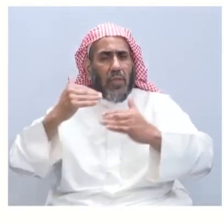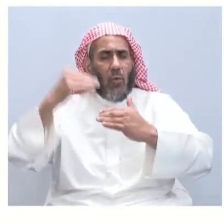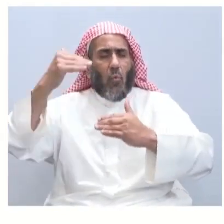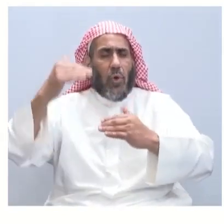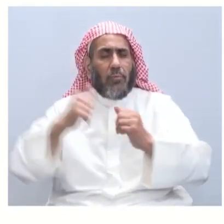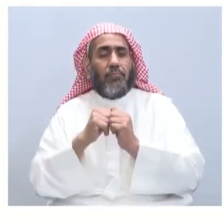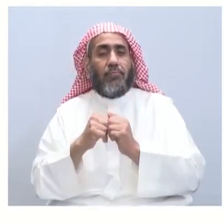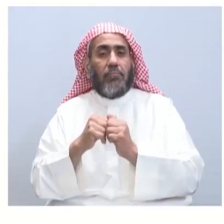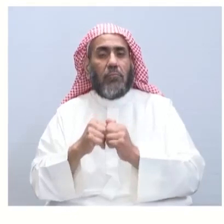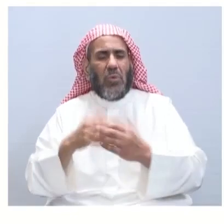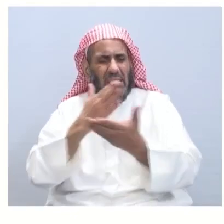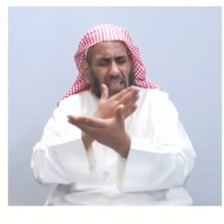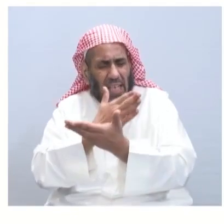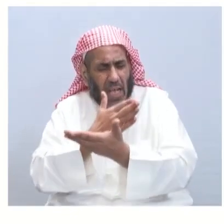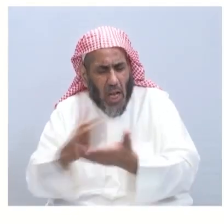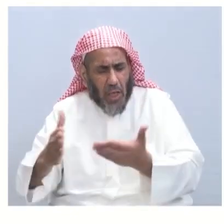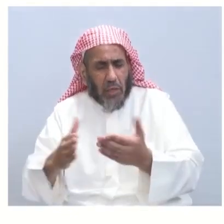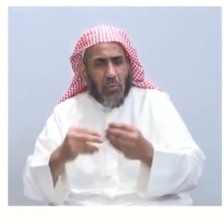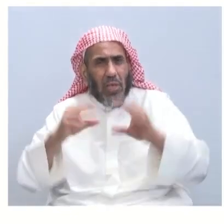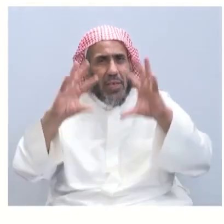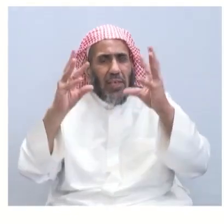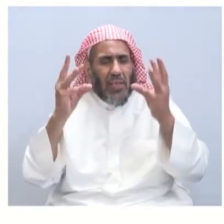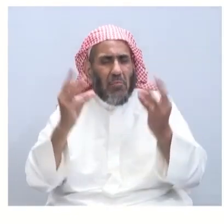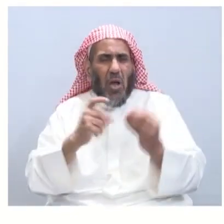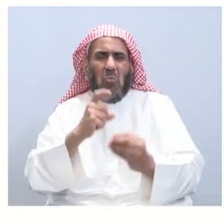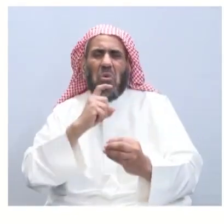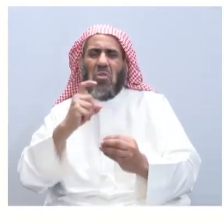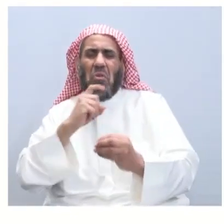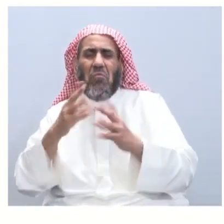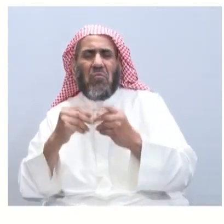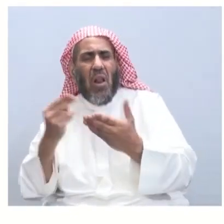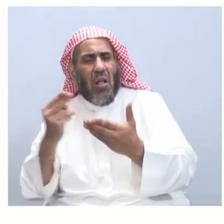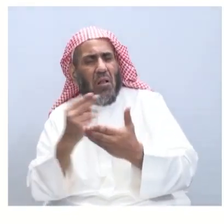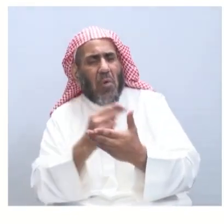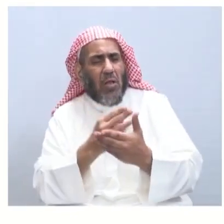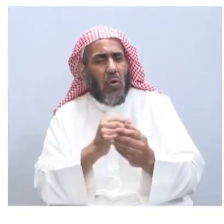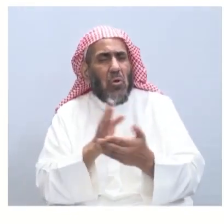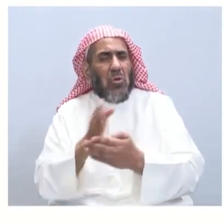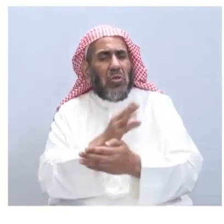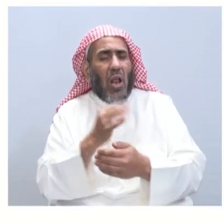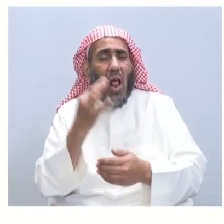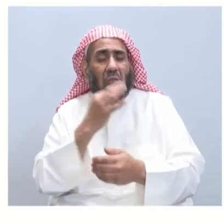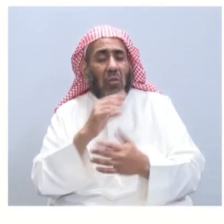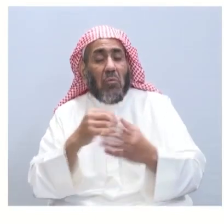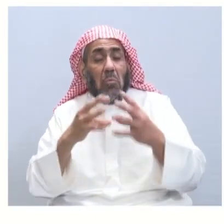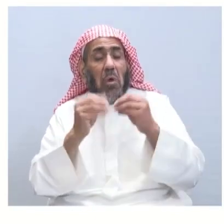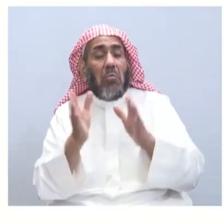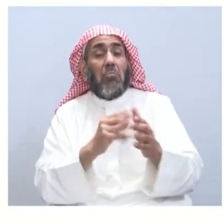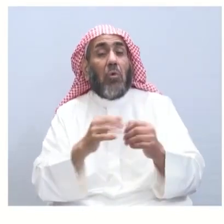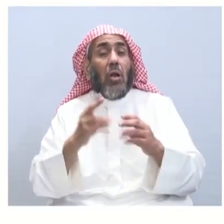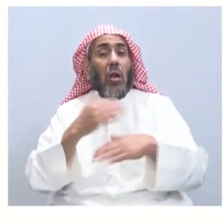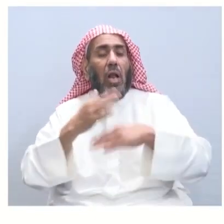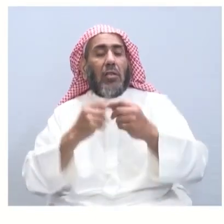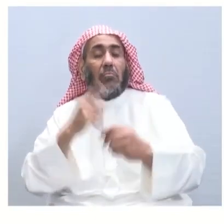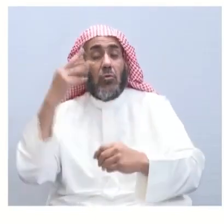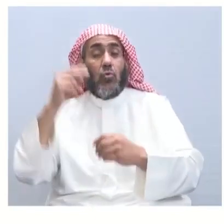فتره يعني وتخلص من المحسنات واسلوب الركاكه ويعني اتجاه الى الالفاظ وترك الجانب المعنى ك الادب